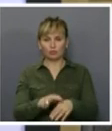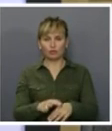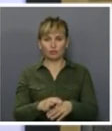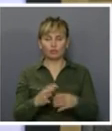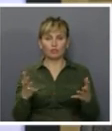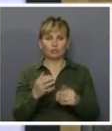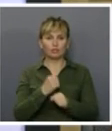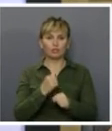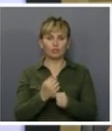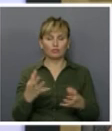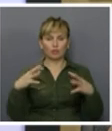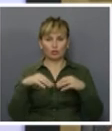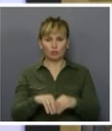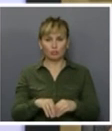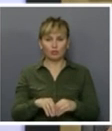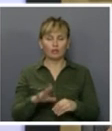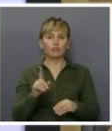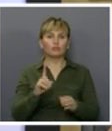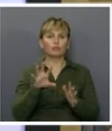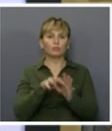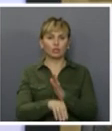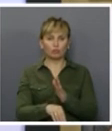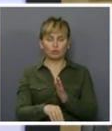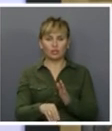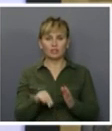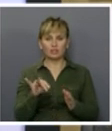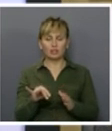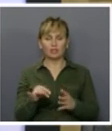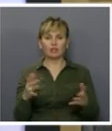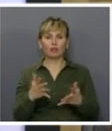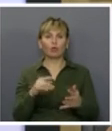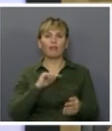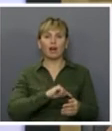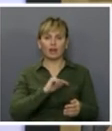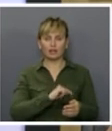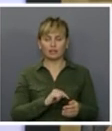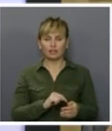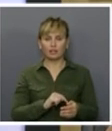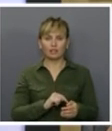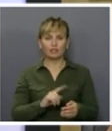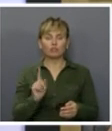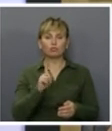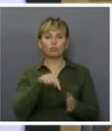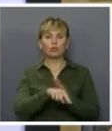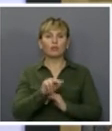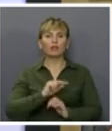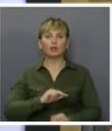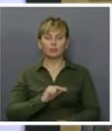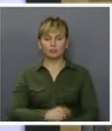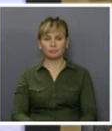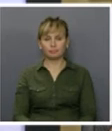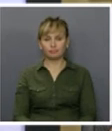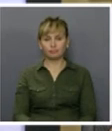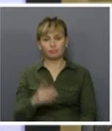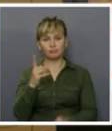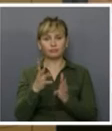какое-то сотрудничество, партнерство. Да? Вот в чем оно заключается и ну, какого рода, о каком, какого рода сотрудничестве идет речь? Ну, в